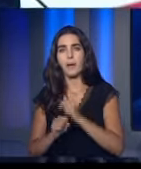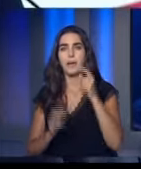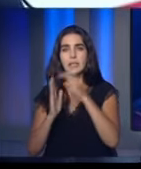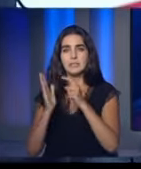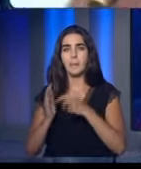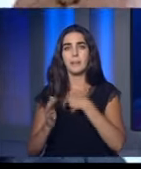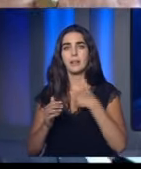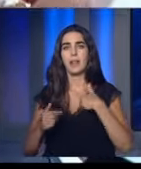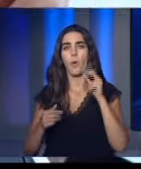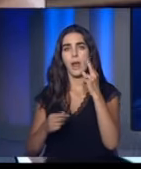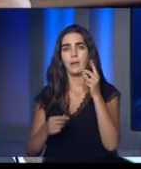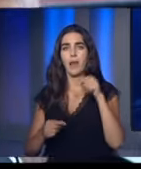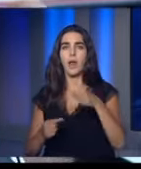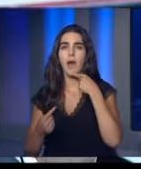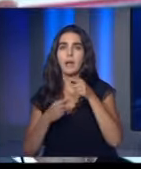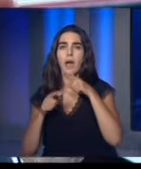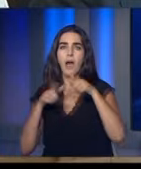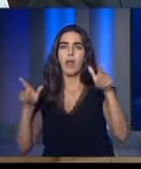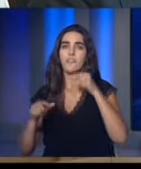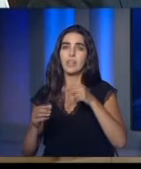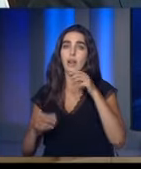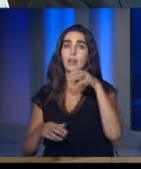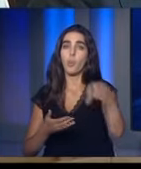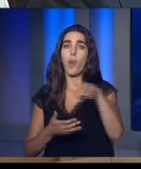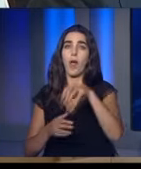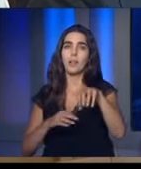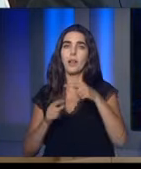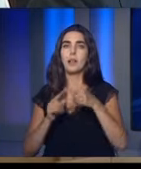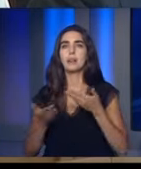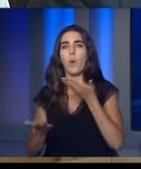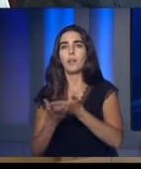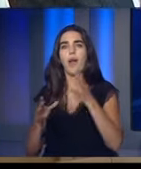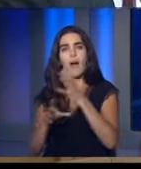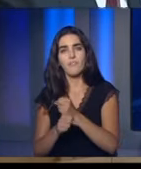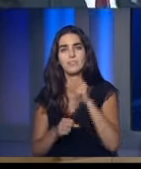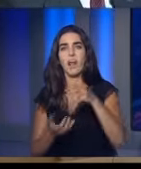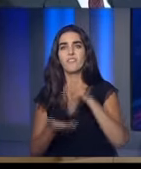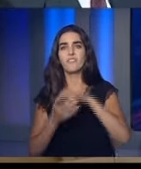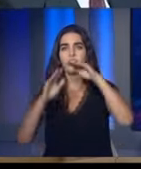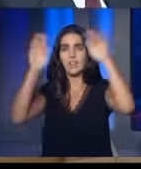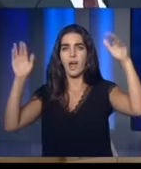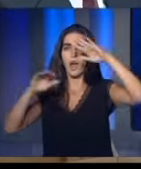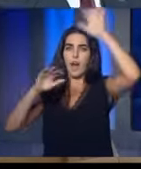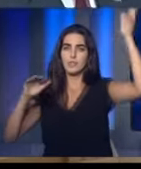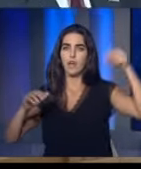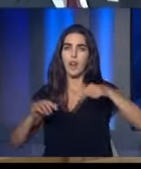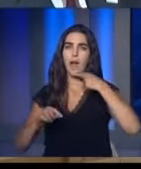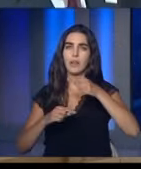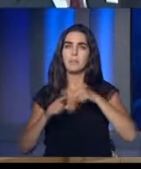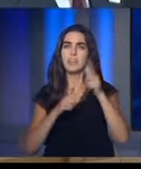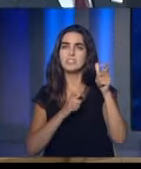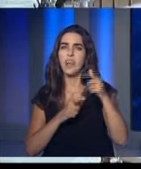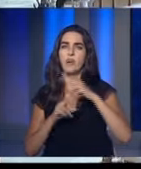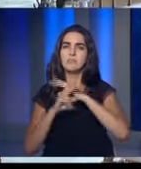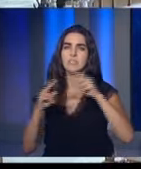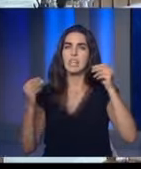الأمن والنظام الدوليين. ووفقا للإعلام فإن الدول الأعضاء تؤيد الحفاظ على الفضاء الخارجي خاليا من الأسلحة من